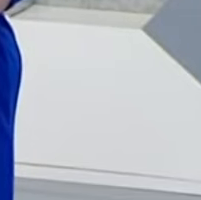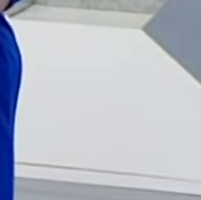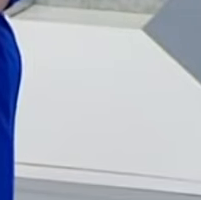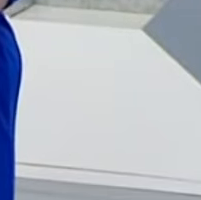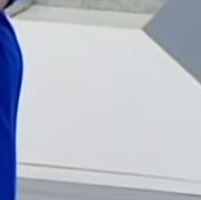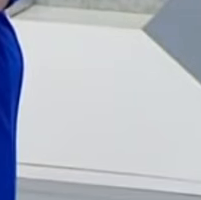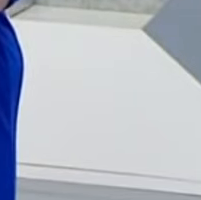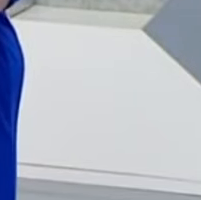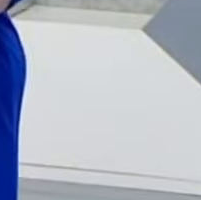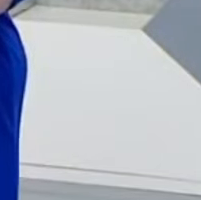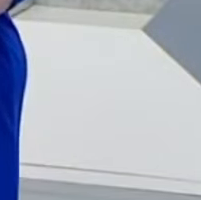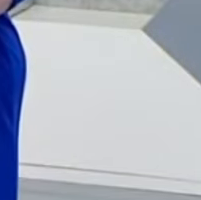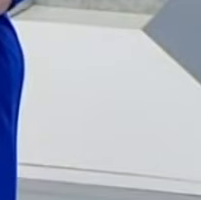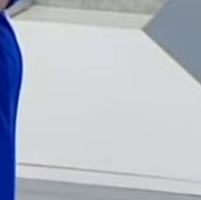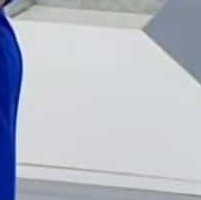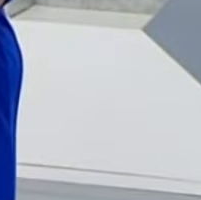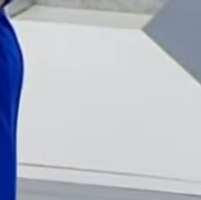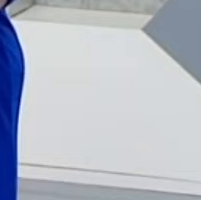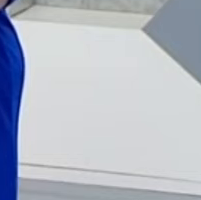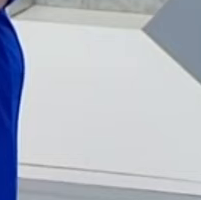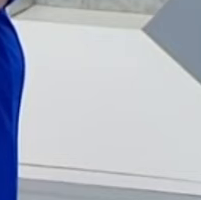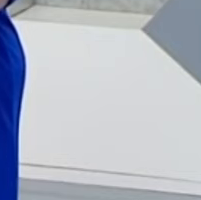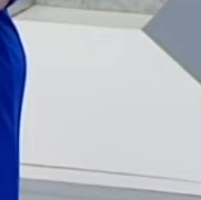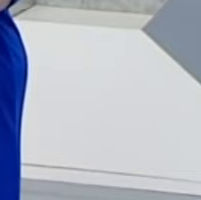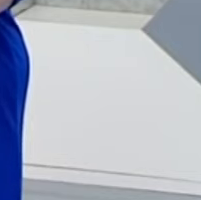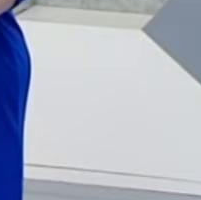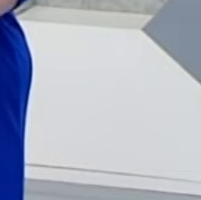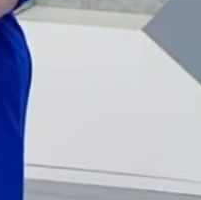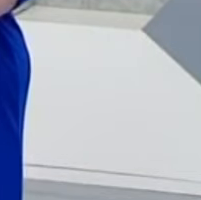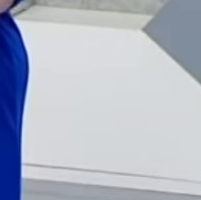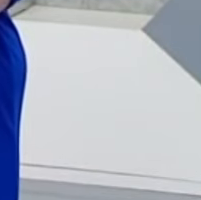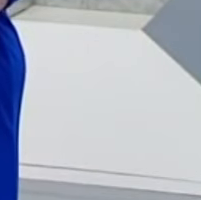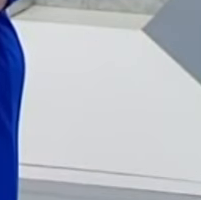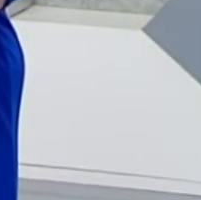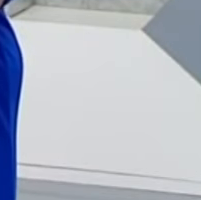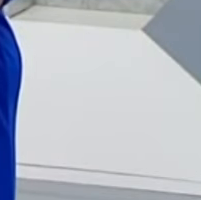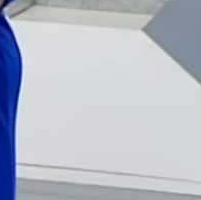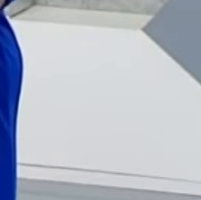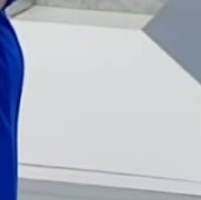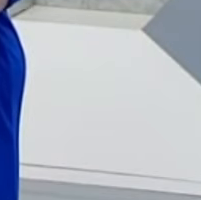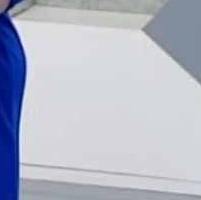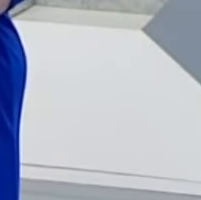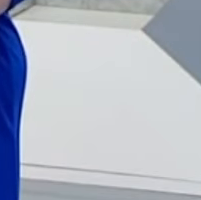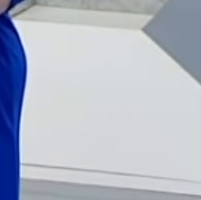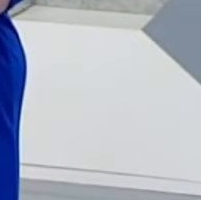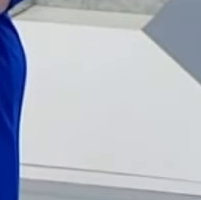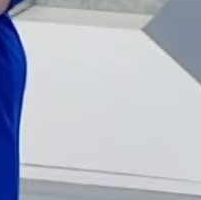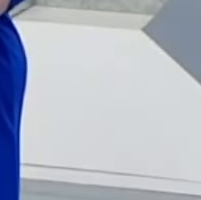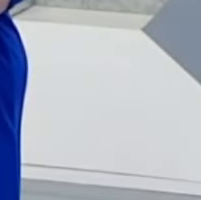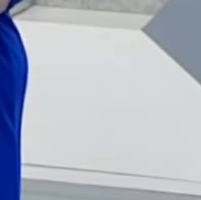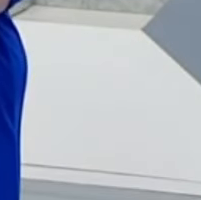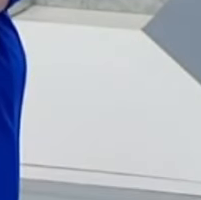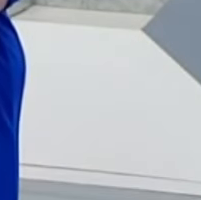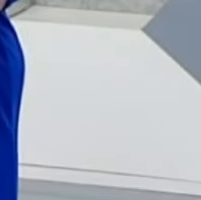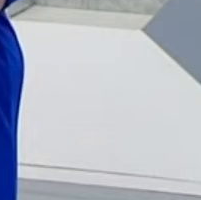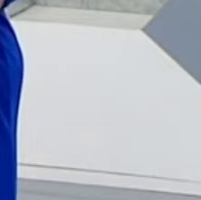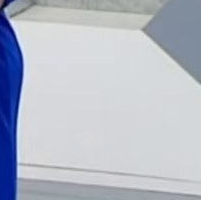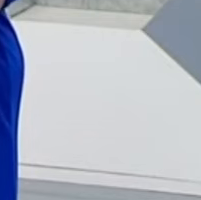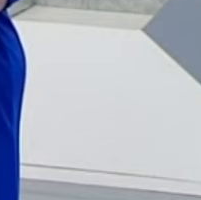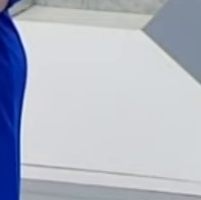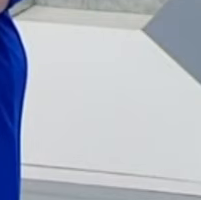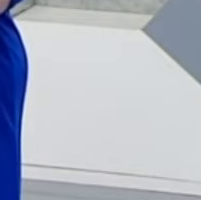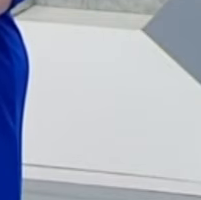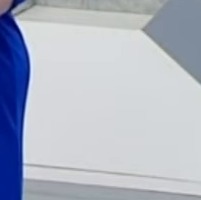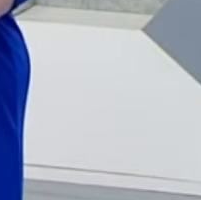Kapuso, para sa mga maiinit na balita, mag-subscribe sa GMA Integrated News sa YouTube. Sa mga kapuso naman abroad, subaybayan nyo kami sa